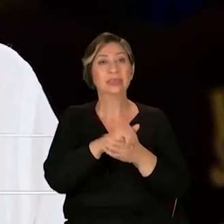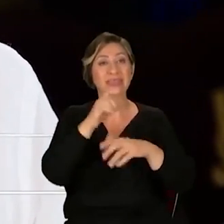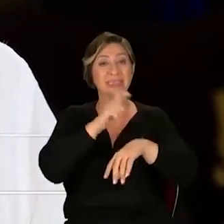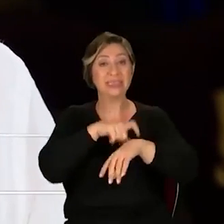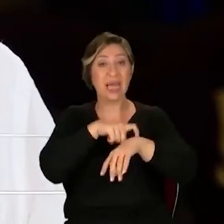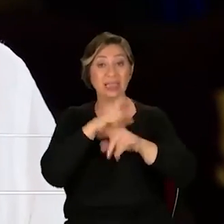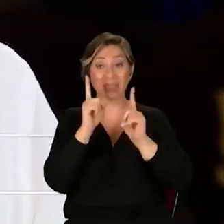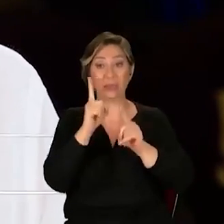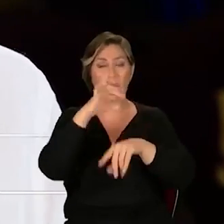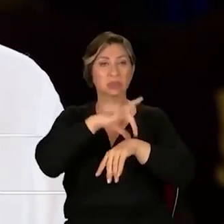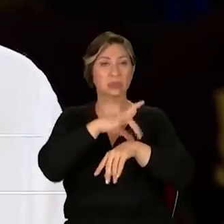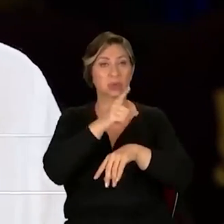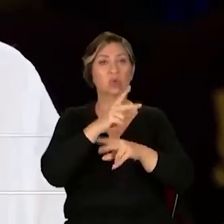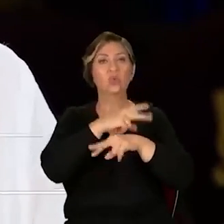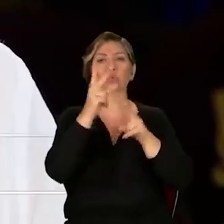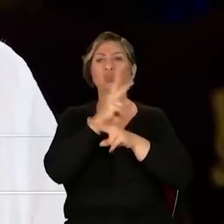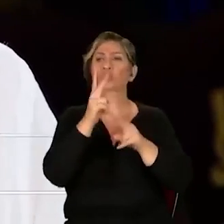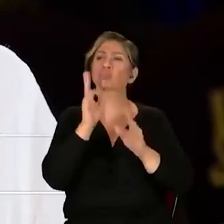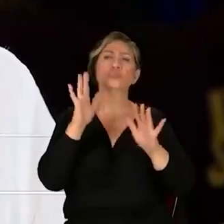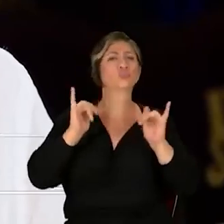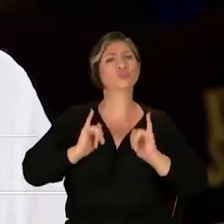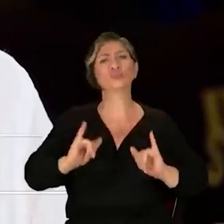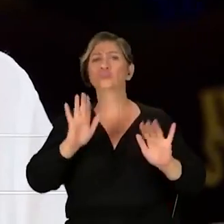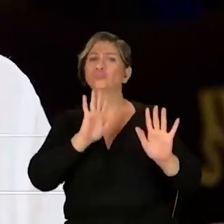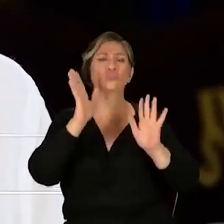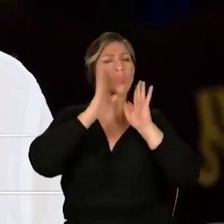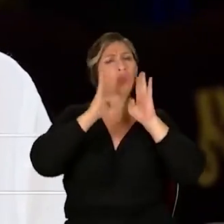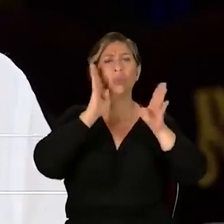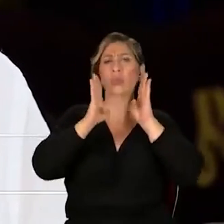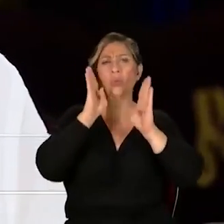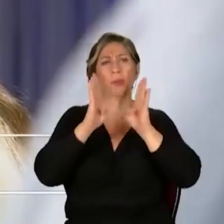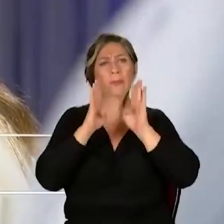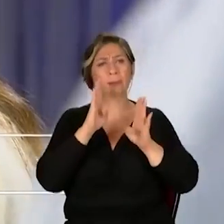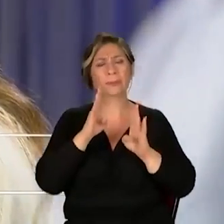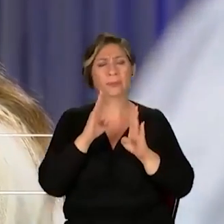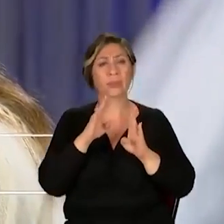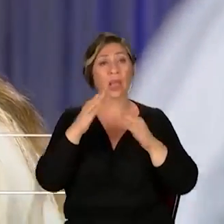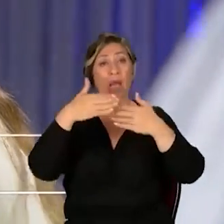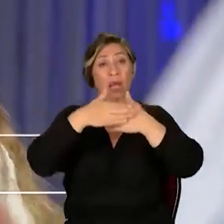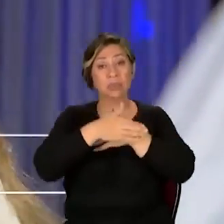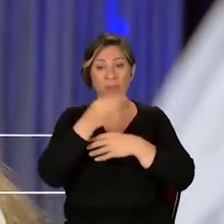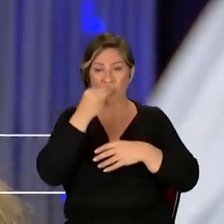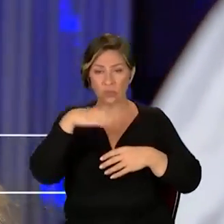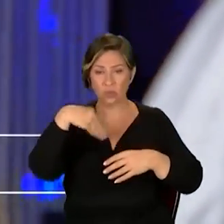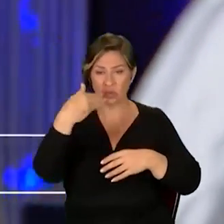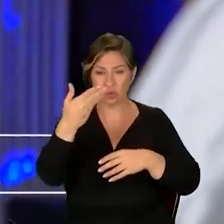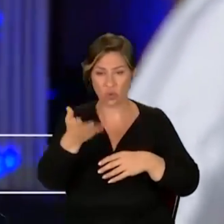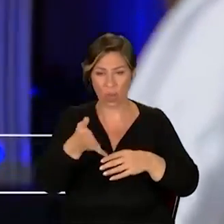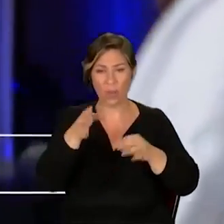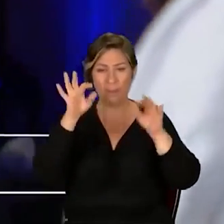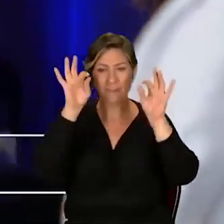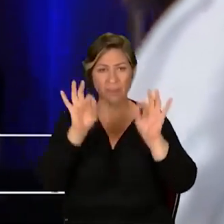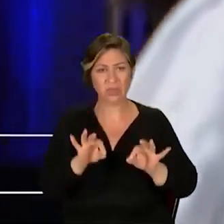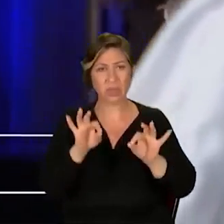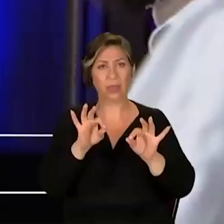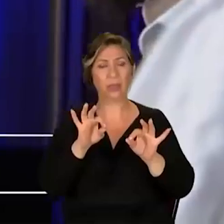Saatli bir hastalık. Yani gündüz kimsenin huzursuz bacağı yoktur istisnalar hariç. Akşam yemekten sonraki saatlerde